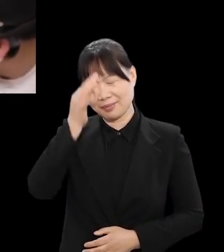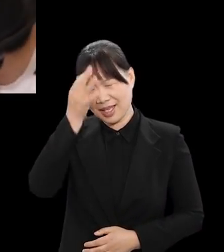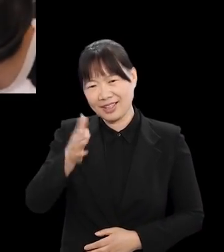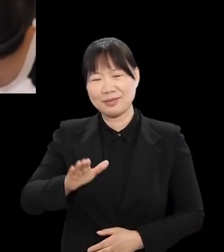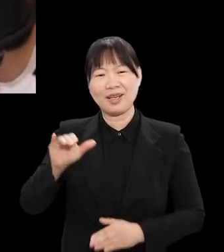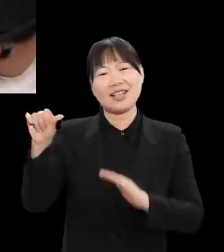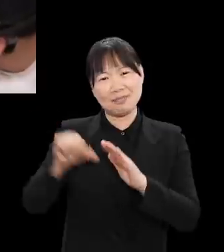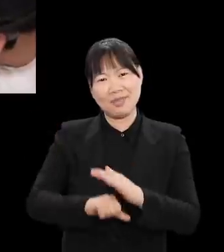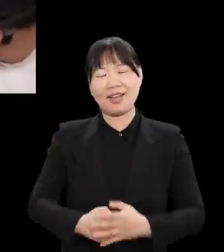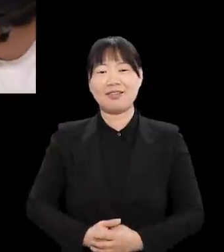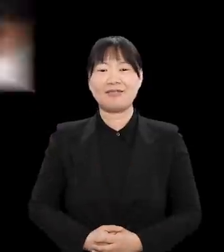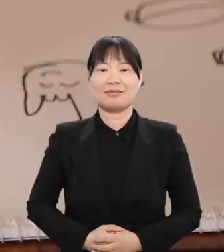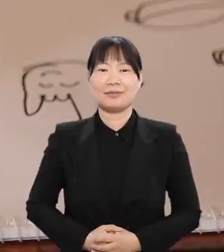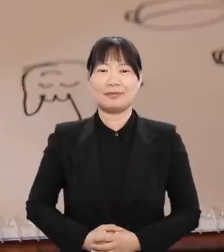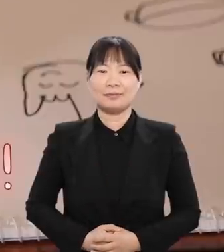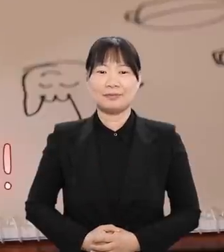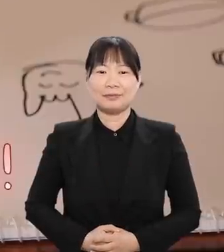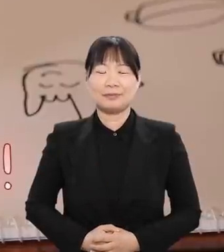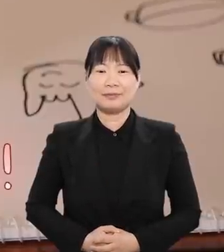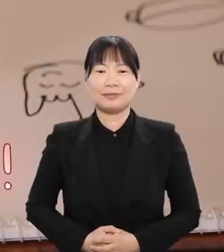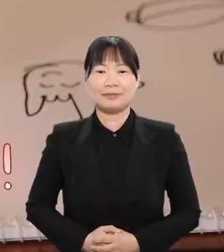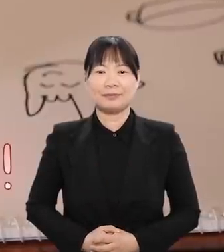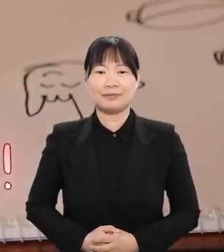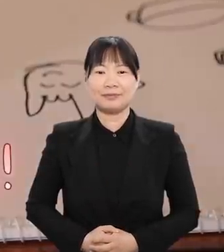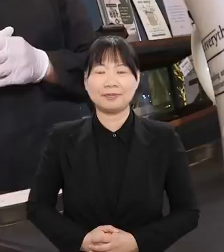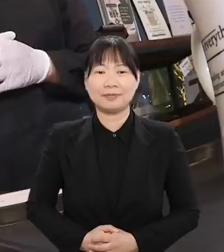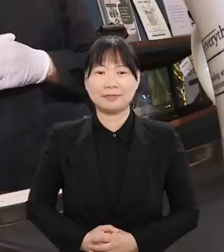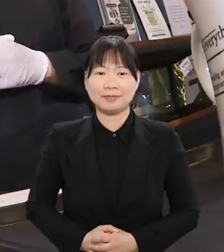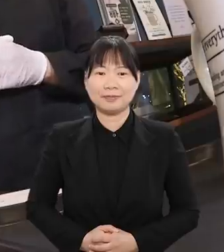미안한데 실패했어요.